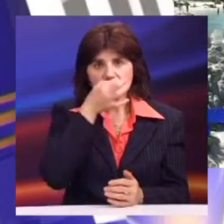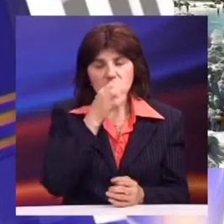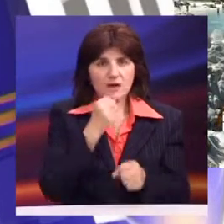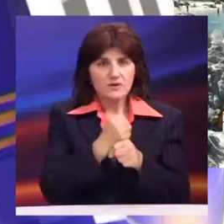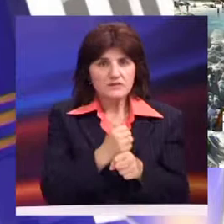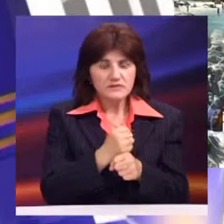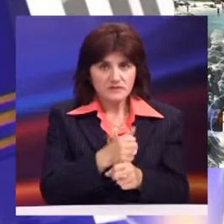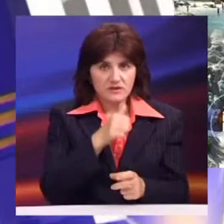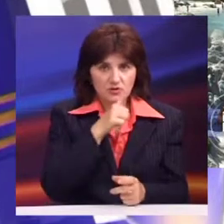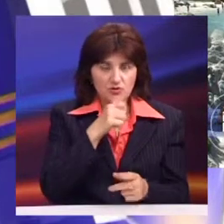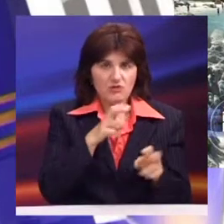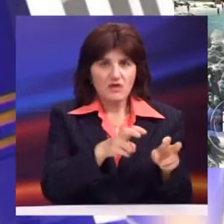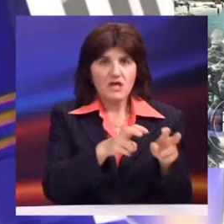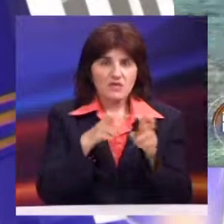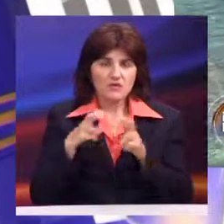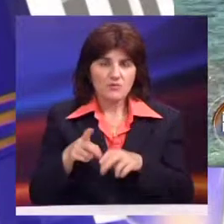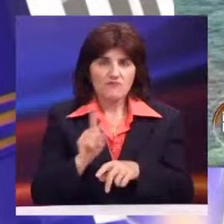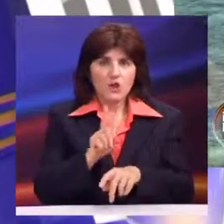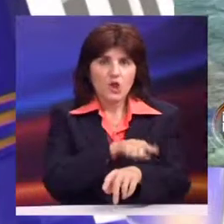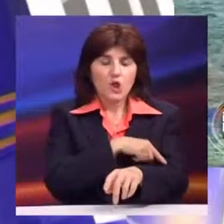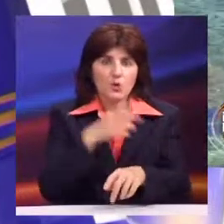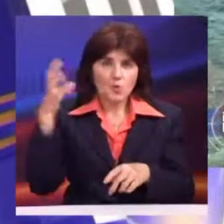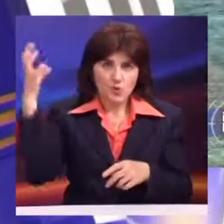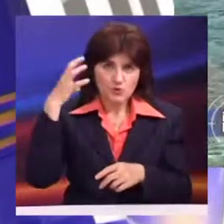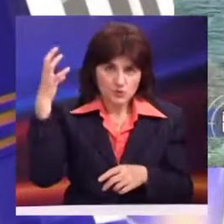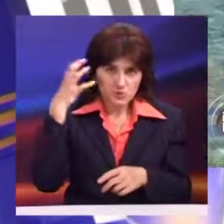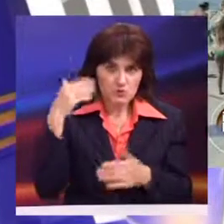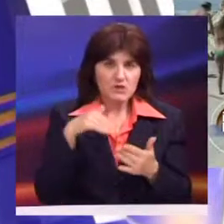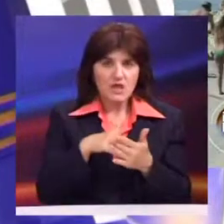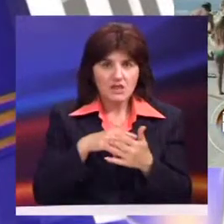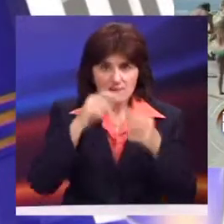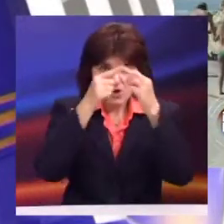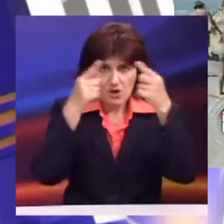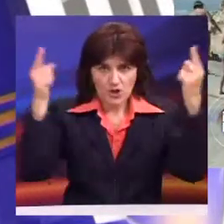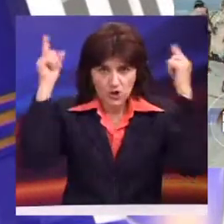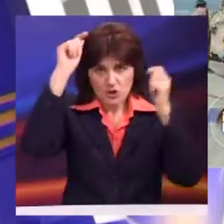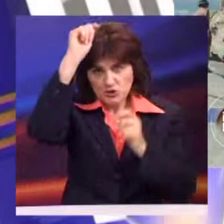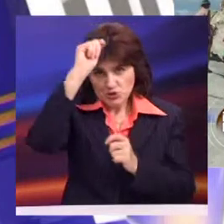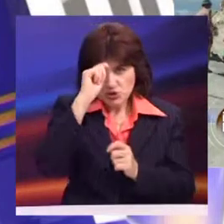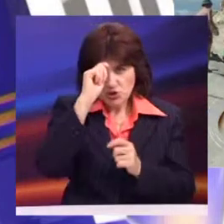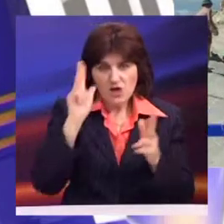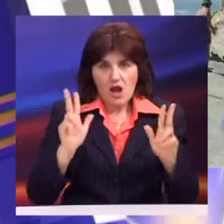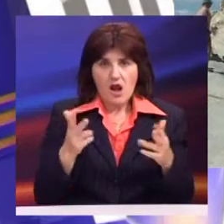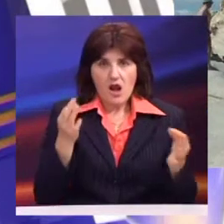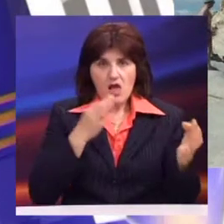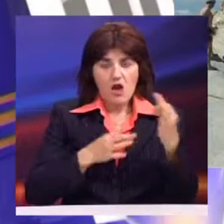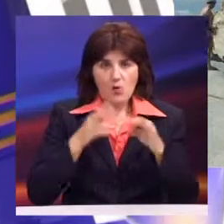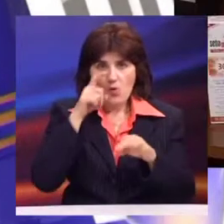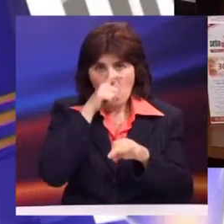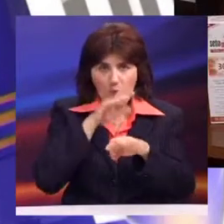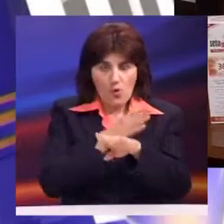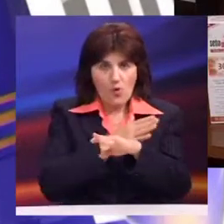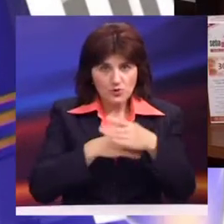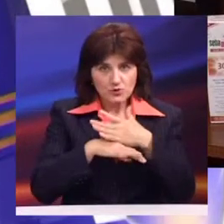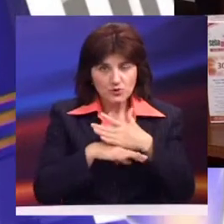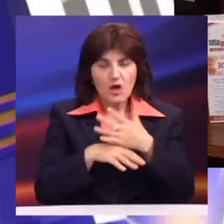Najbolja zaštita za kožu podrazumeva izbjegavanje dugog boravka na suncu. Pored toga, treba nositi šešir i lakanu udobnu odeću koja pokriva kožu.